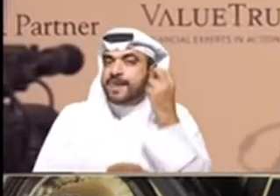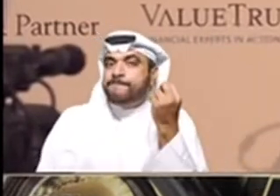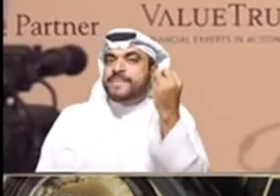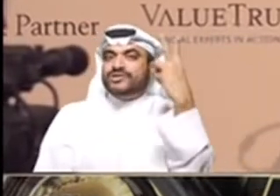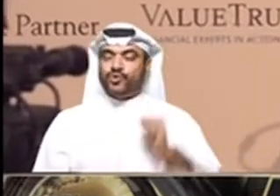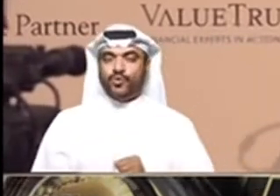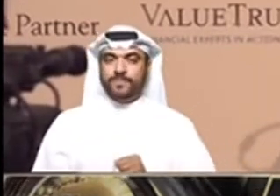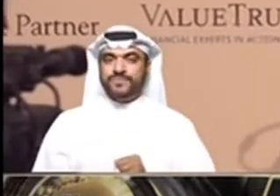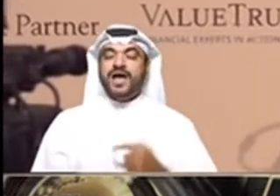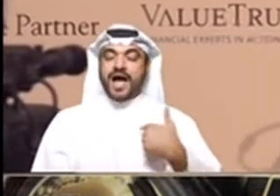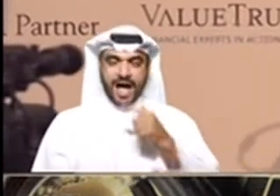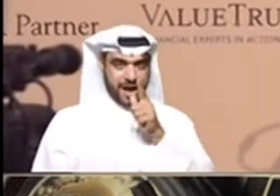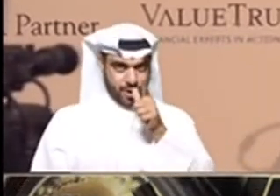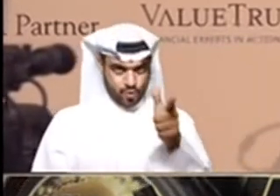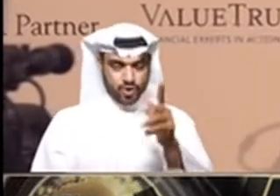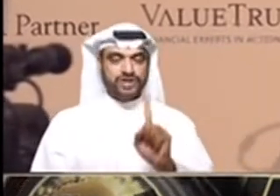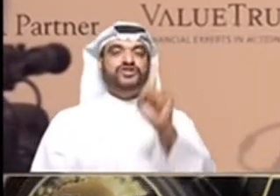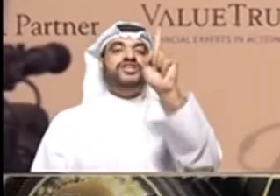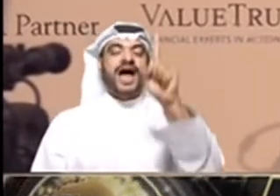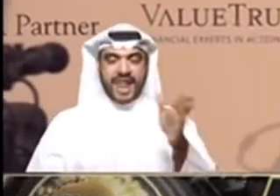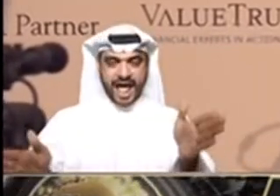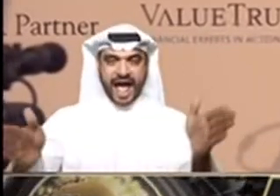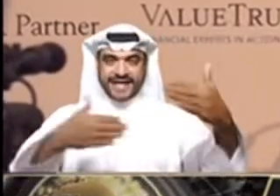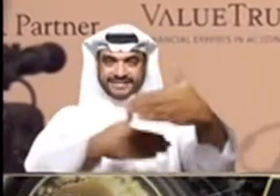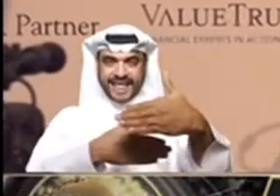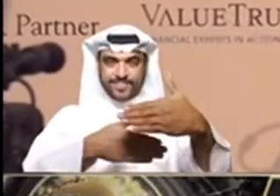اعتقادنا أن هذا الصندوق